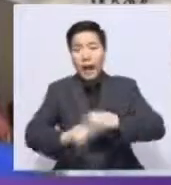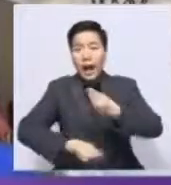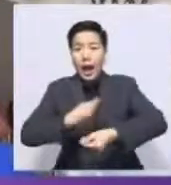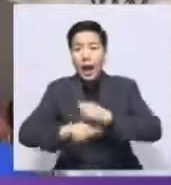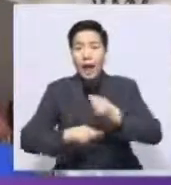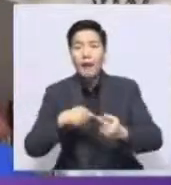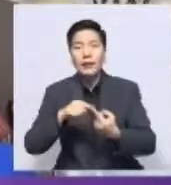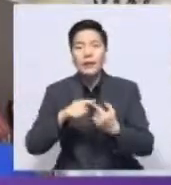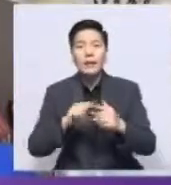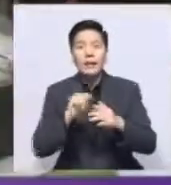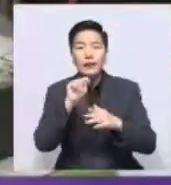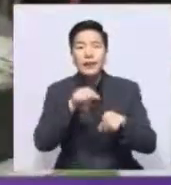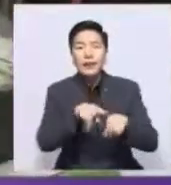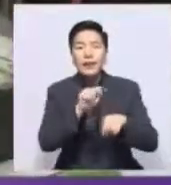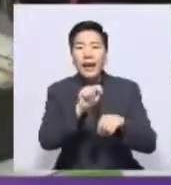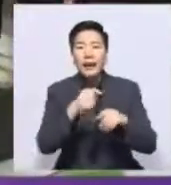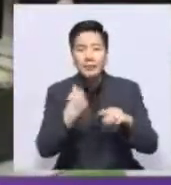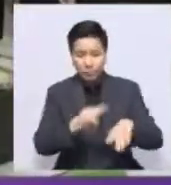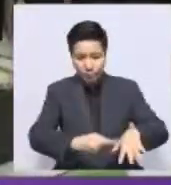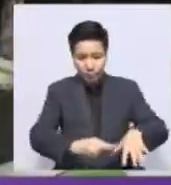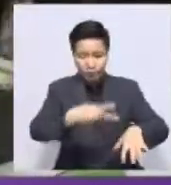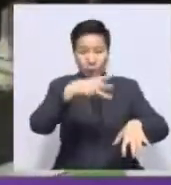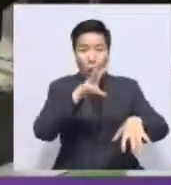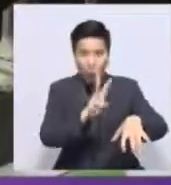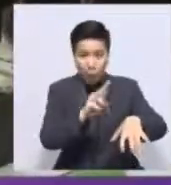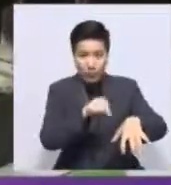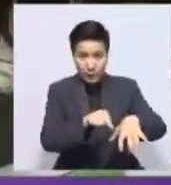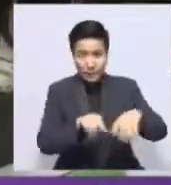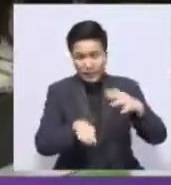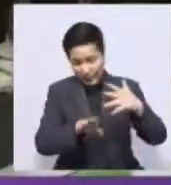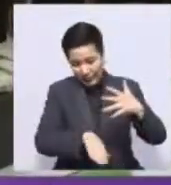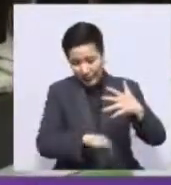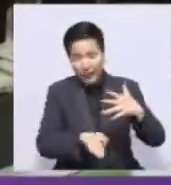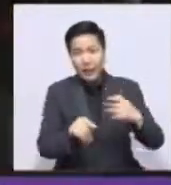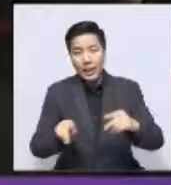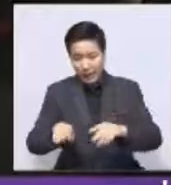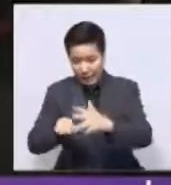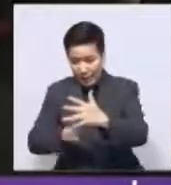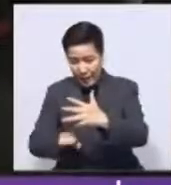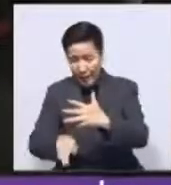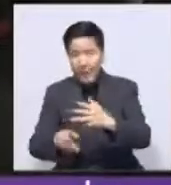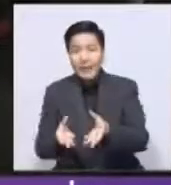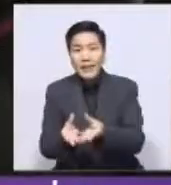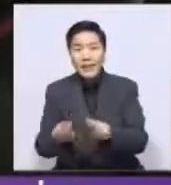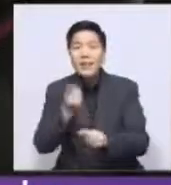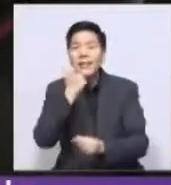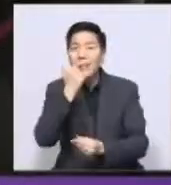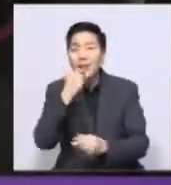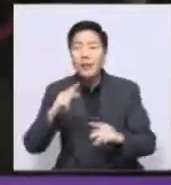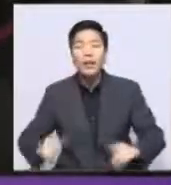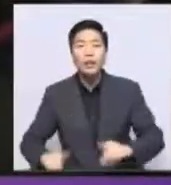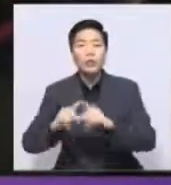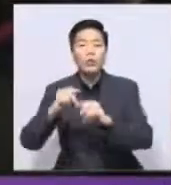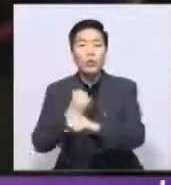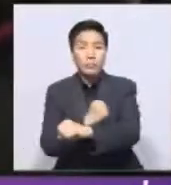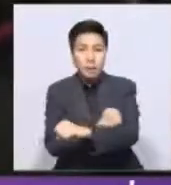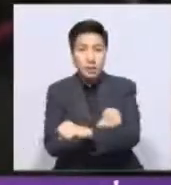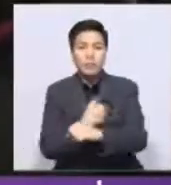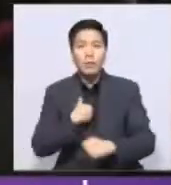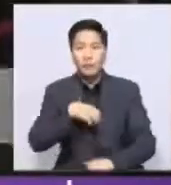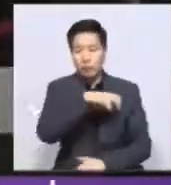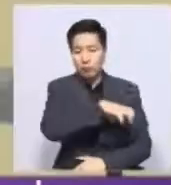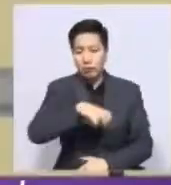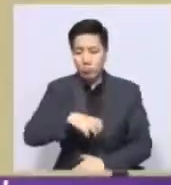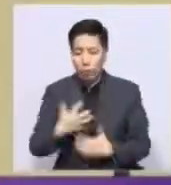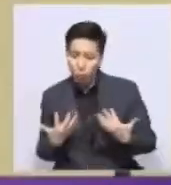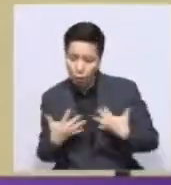พสินค้าตั้งหัวเสงธนบุรีชั้น6และบริเวณชั้นล่างกระทรวงแรงงานเขตดินแดงกรุงเทพมหานครโดยจะมีหน่วยง